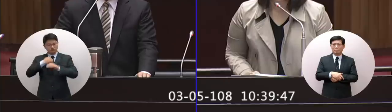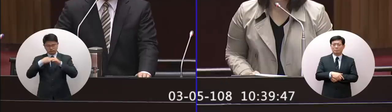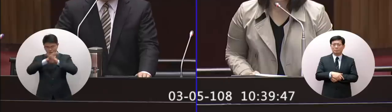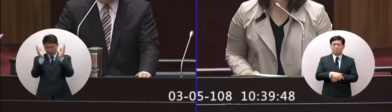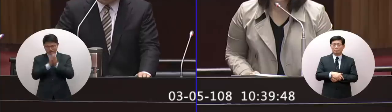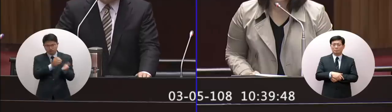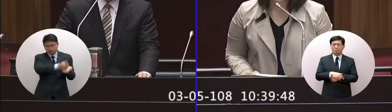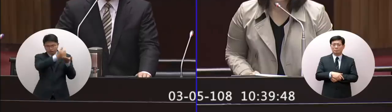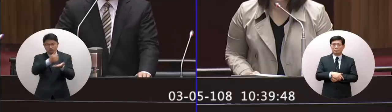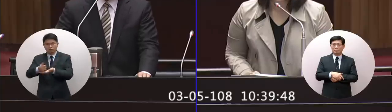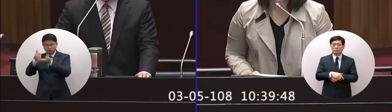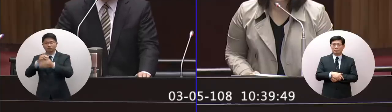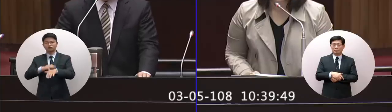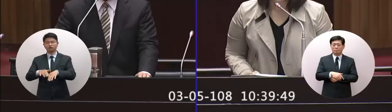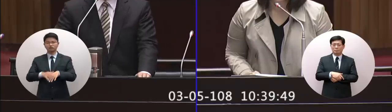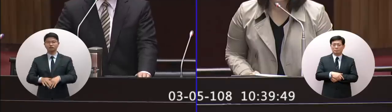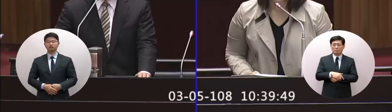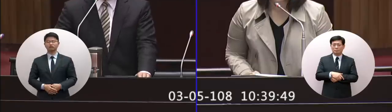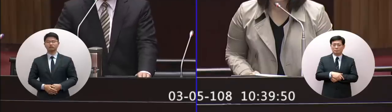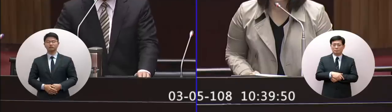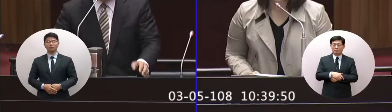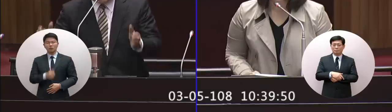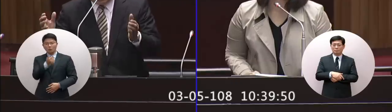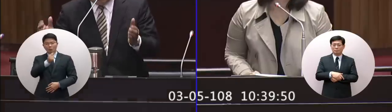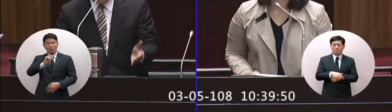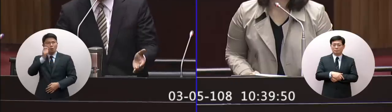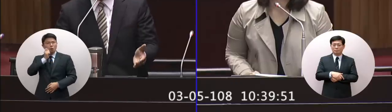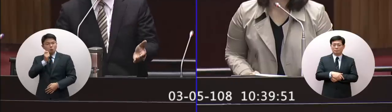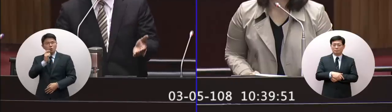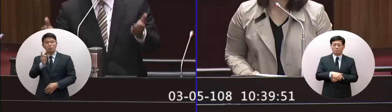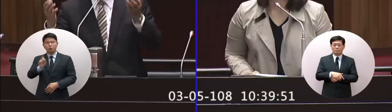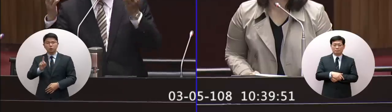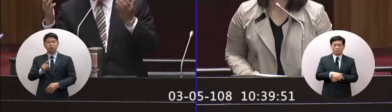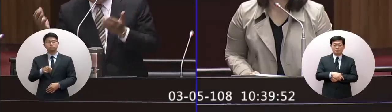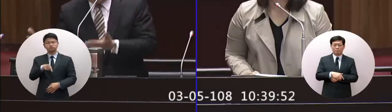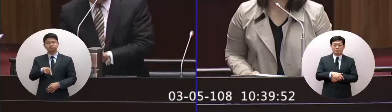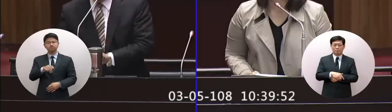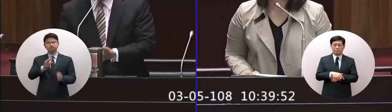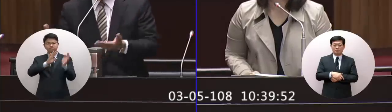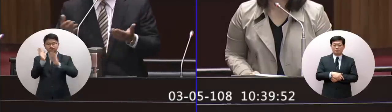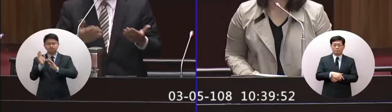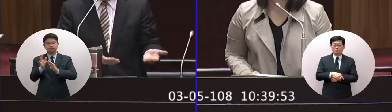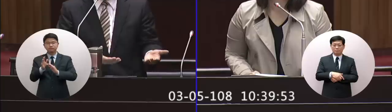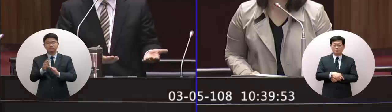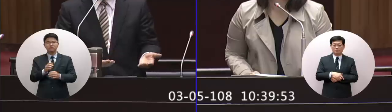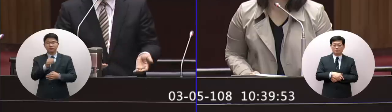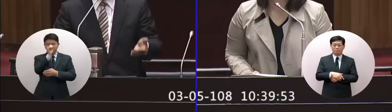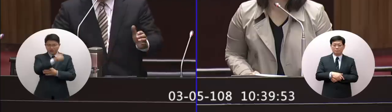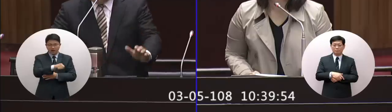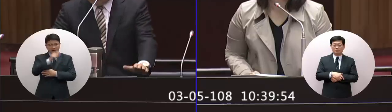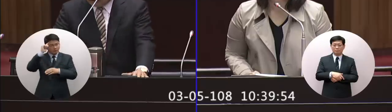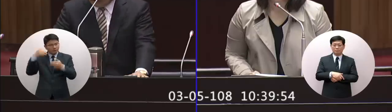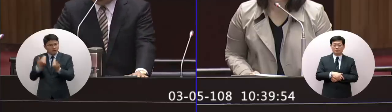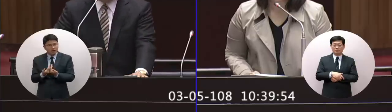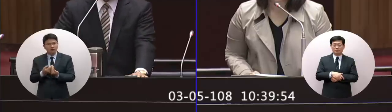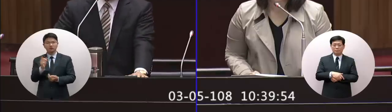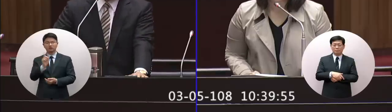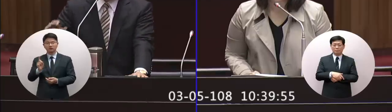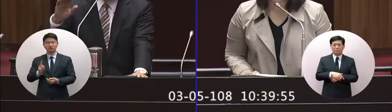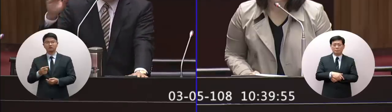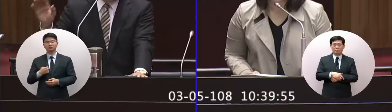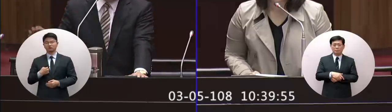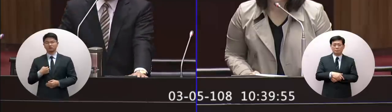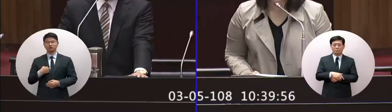尊重，而性倾向怎么样子赞成反对，这